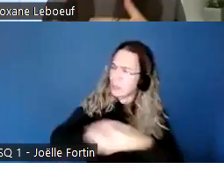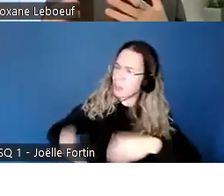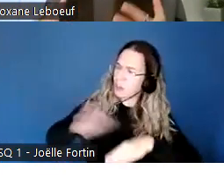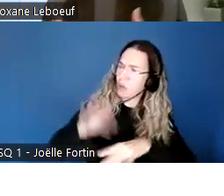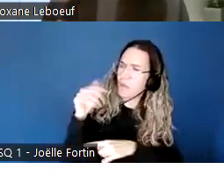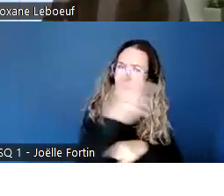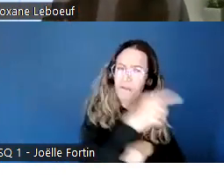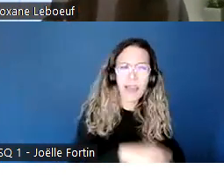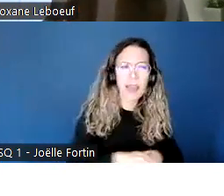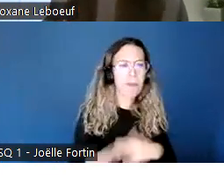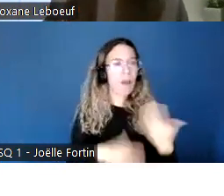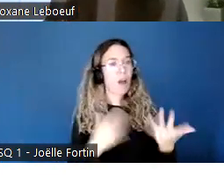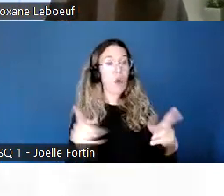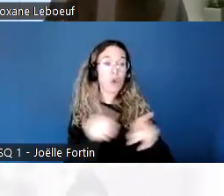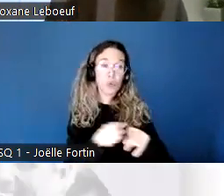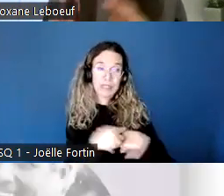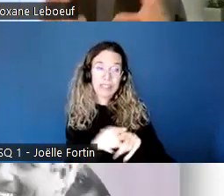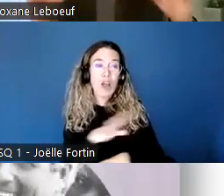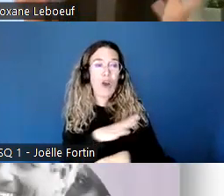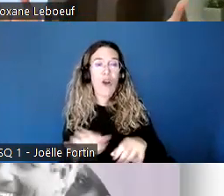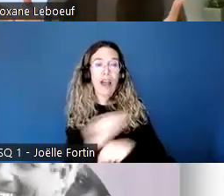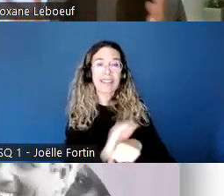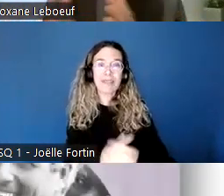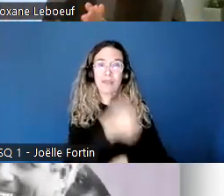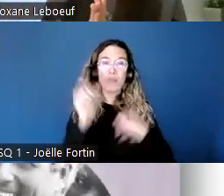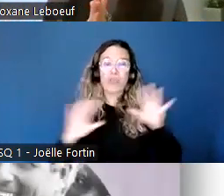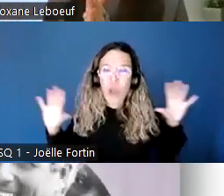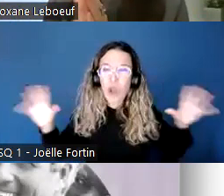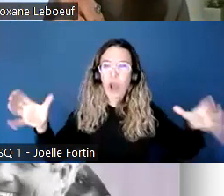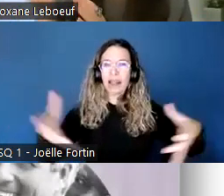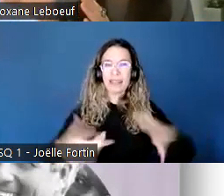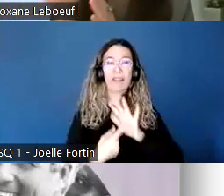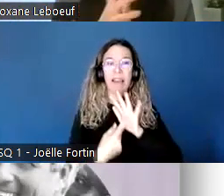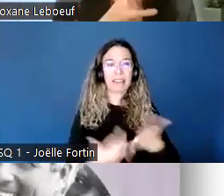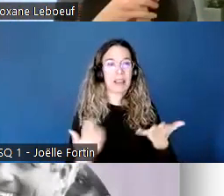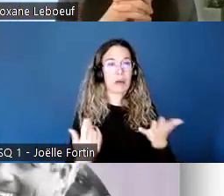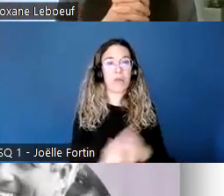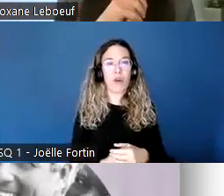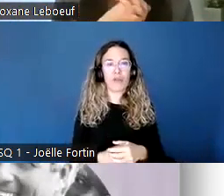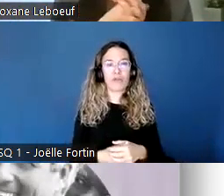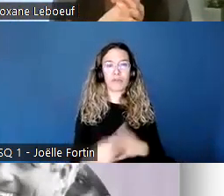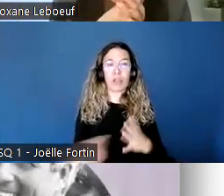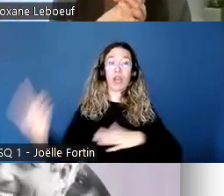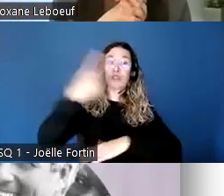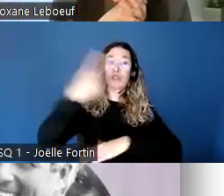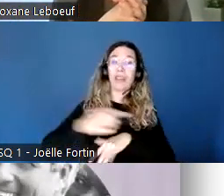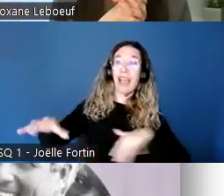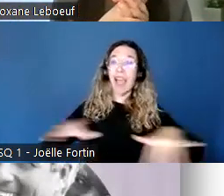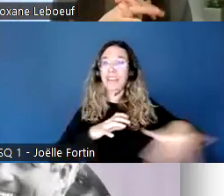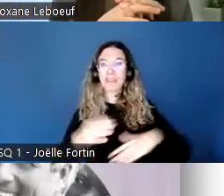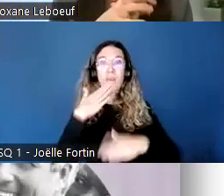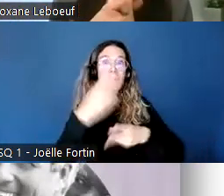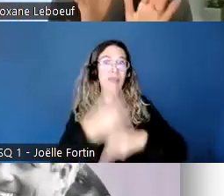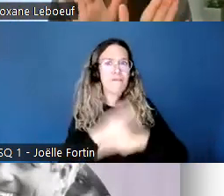suite. Et on a aussi des activités un peu plus collectives. Donc, par exemple, je vous présente ici Journée Action de